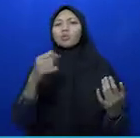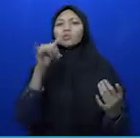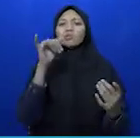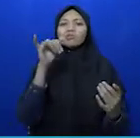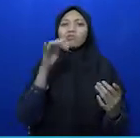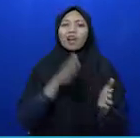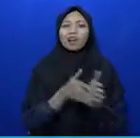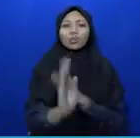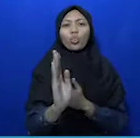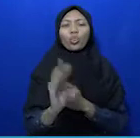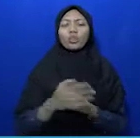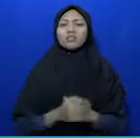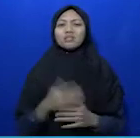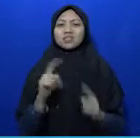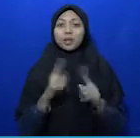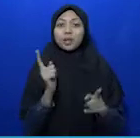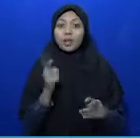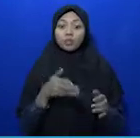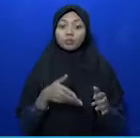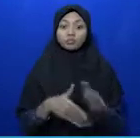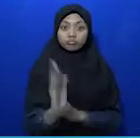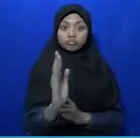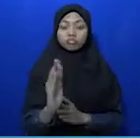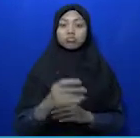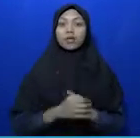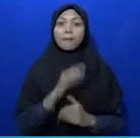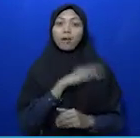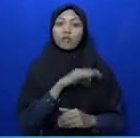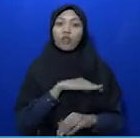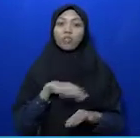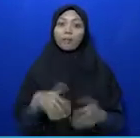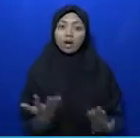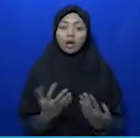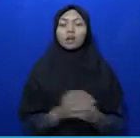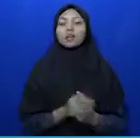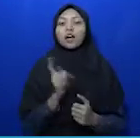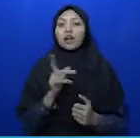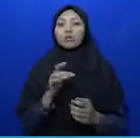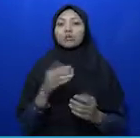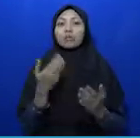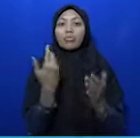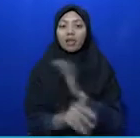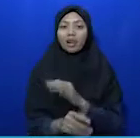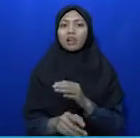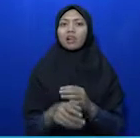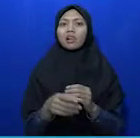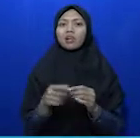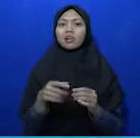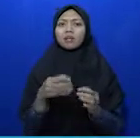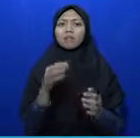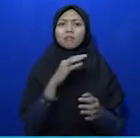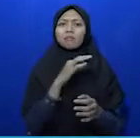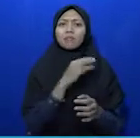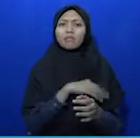kita sampaikan tadi adalah kalau kita berhasil tadi manfaatnya ABCDE. Nah, pertanyaan kemudian kalau ini